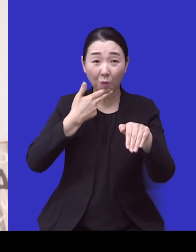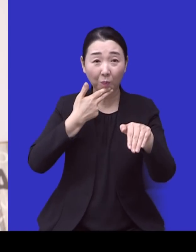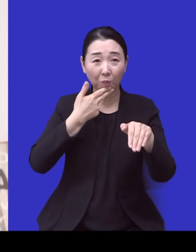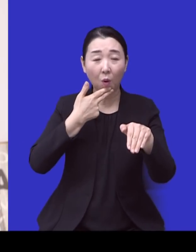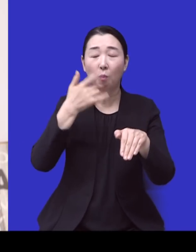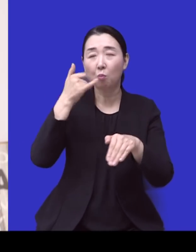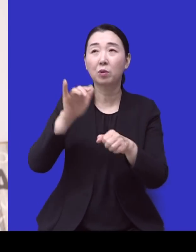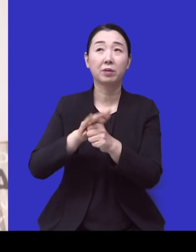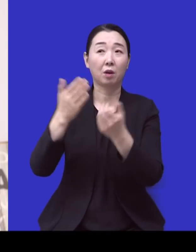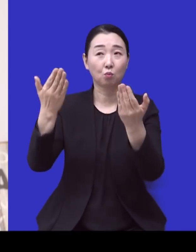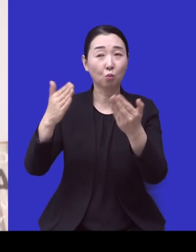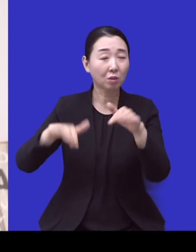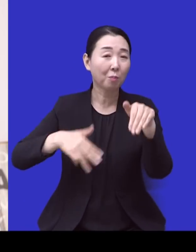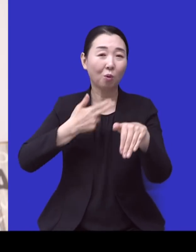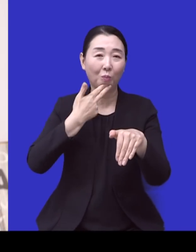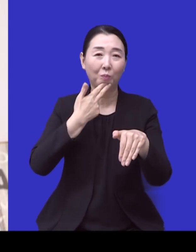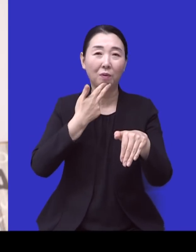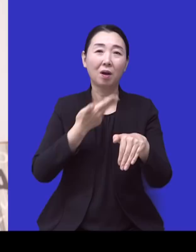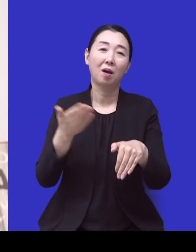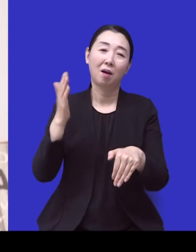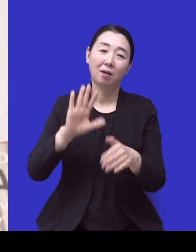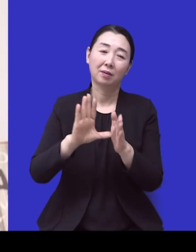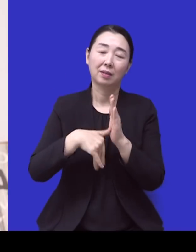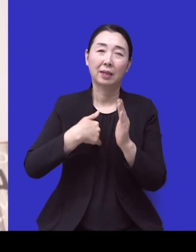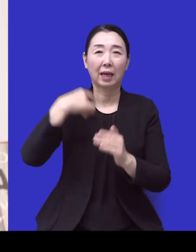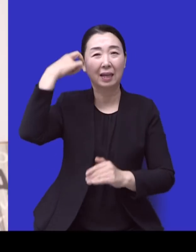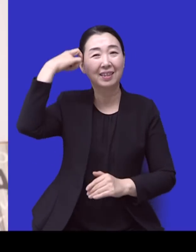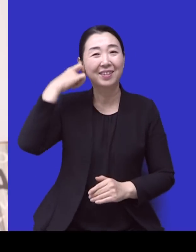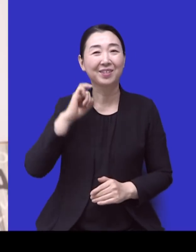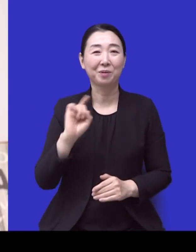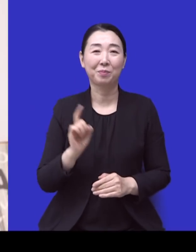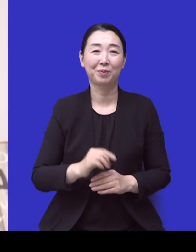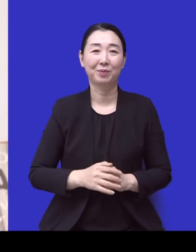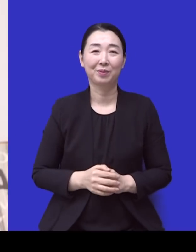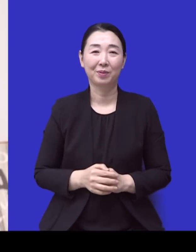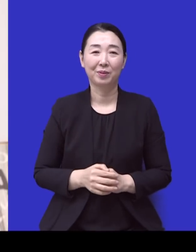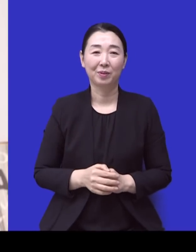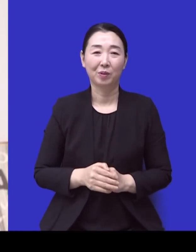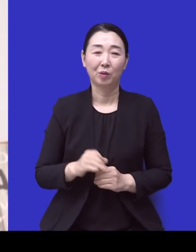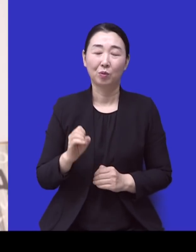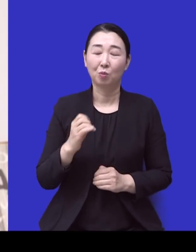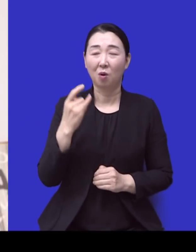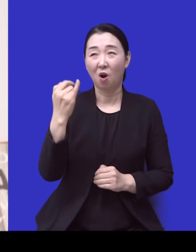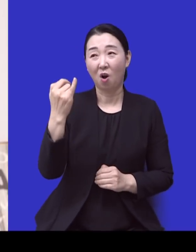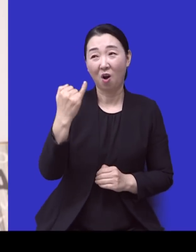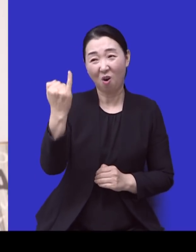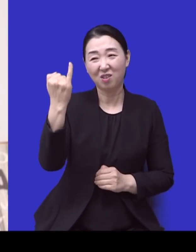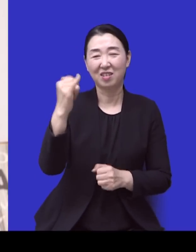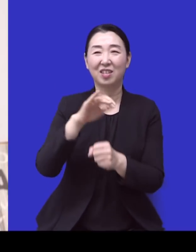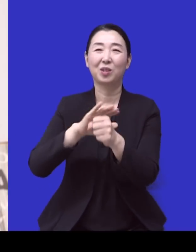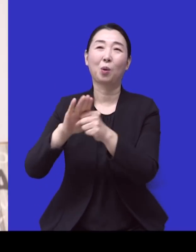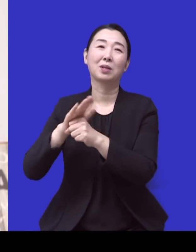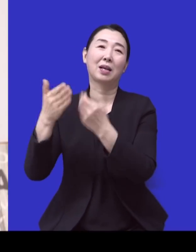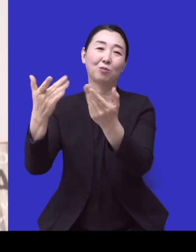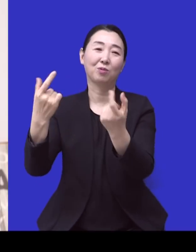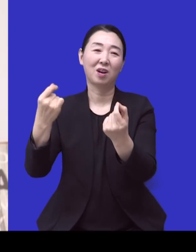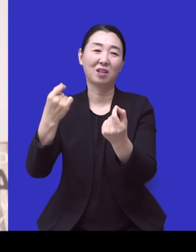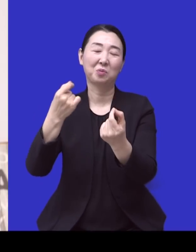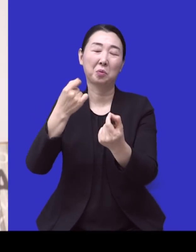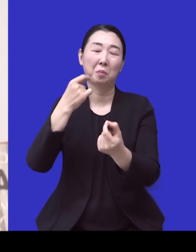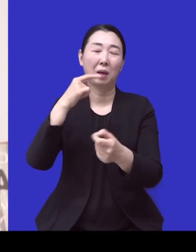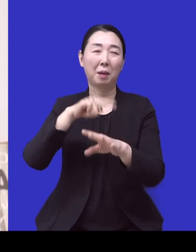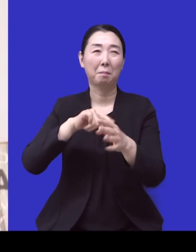부모님이 차별하지는 않으셨거든요. 예. 근데 그때 당시에 저가 느끼기에는 예. 좀 언니를 더 사랑하는 것 같아. 약간 이런 조금 꼬여있는